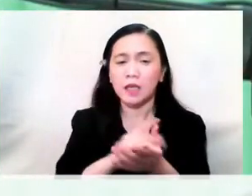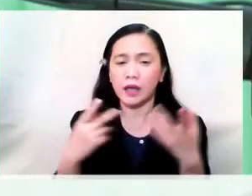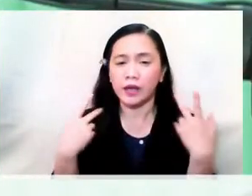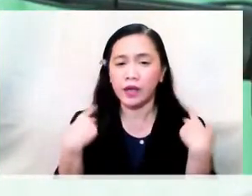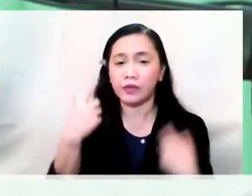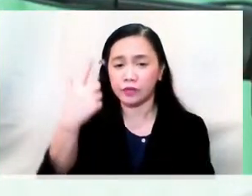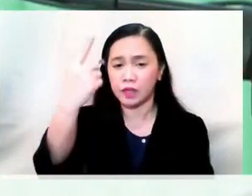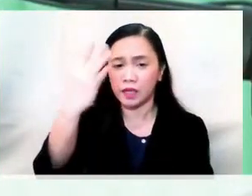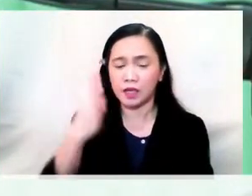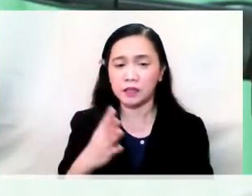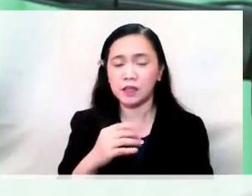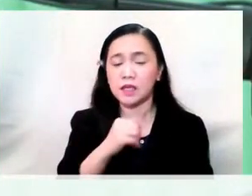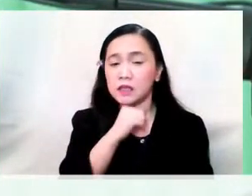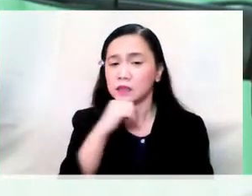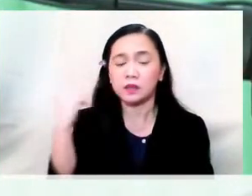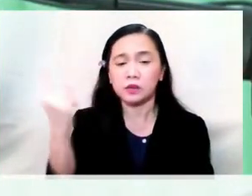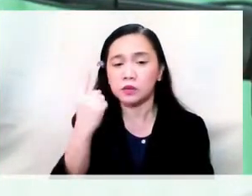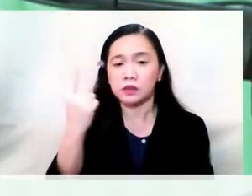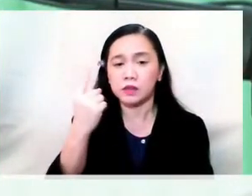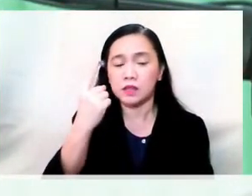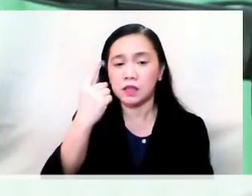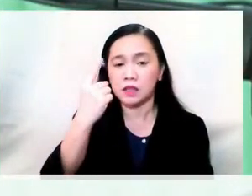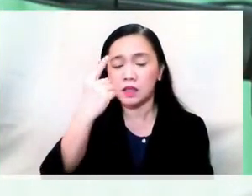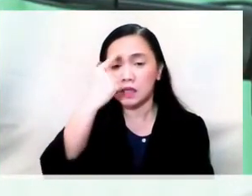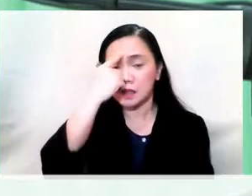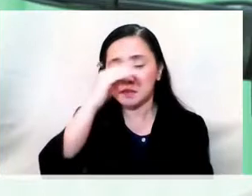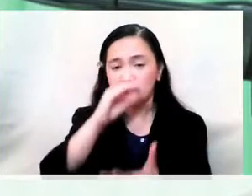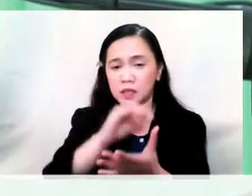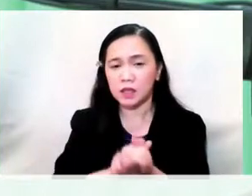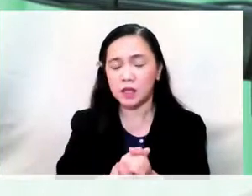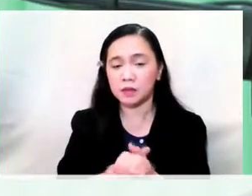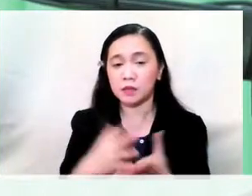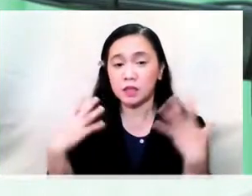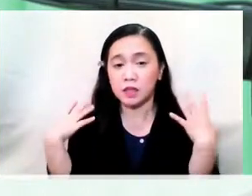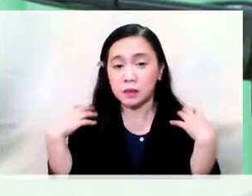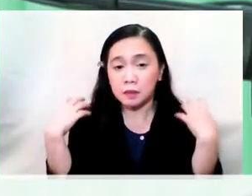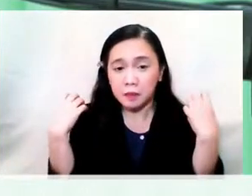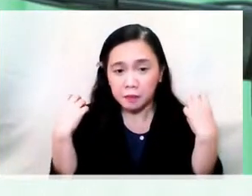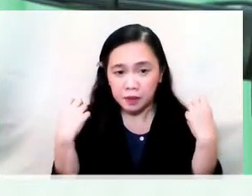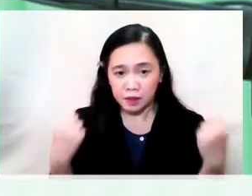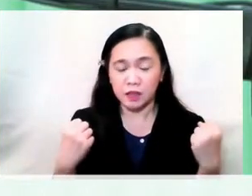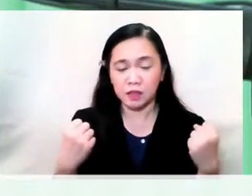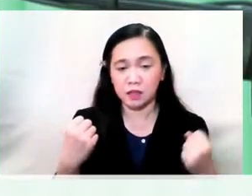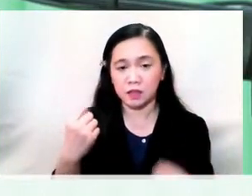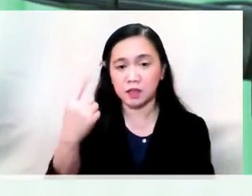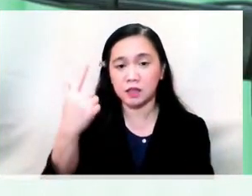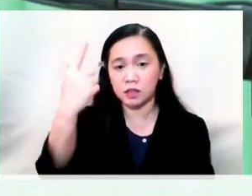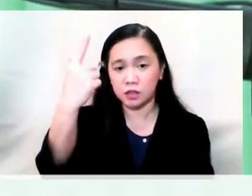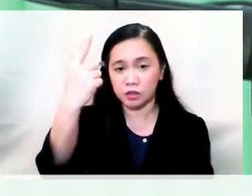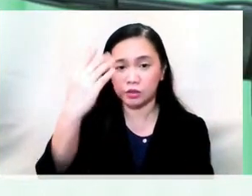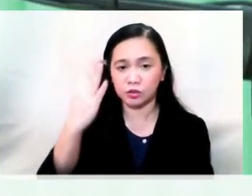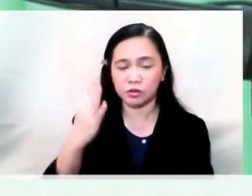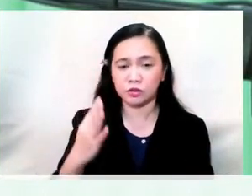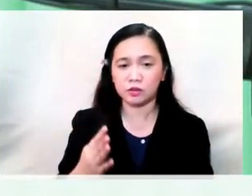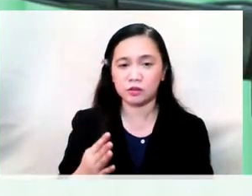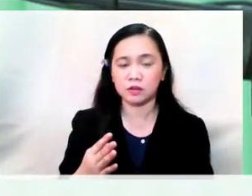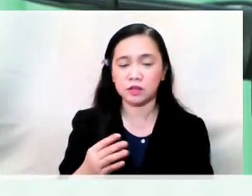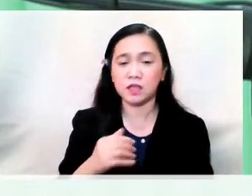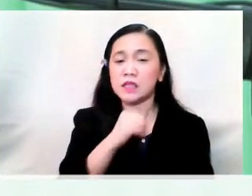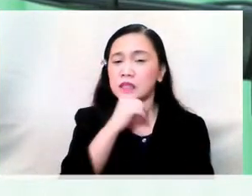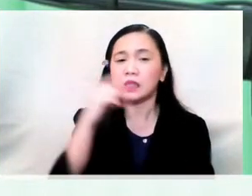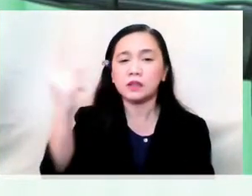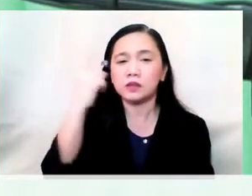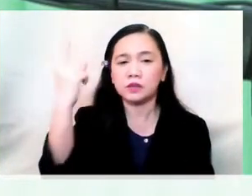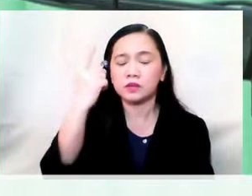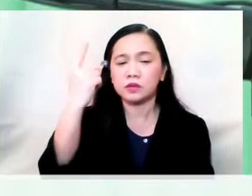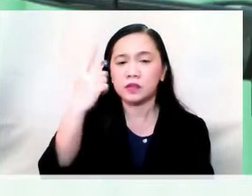ito pananampalataya sa isang makapangyarihang Diyos. Ni hindi lang